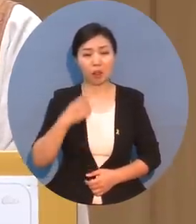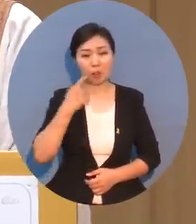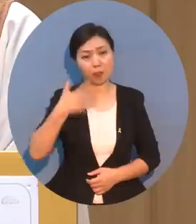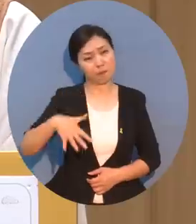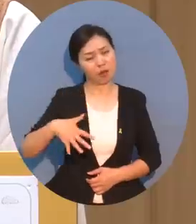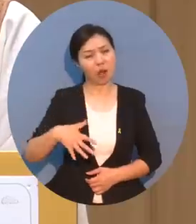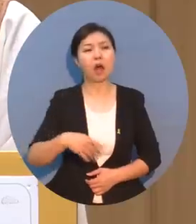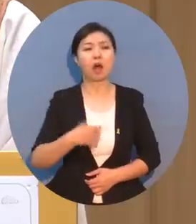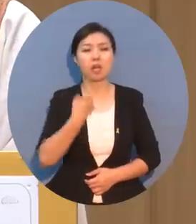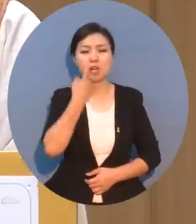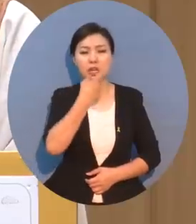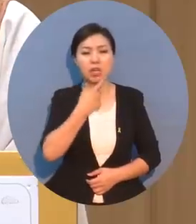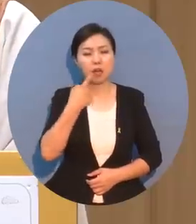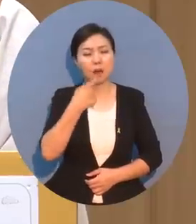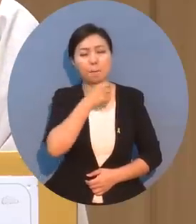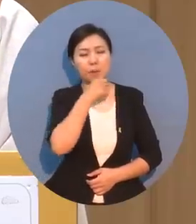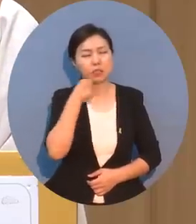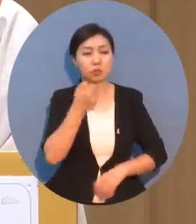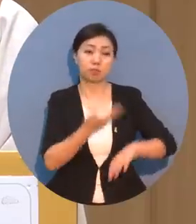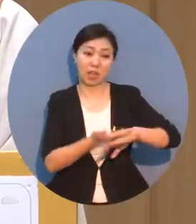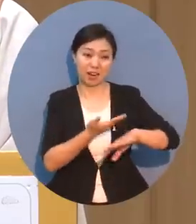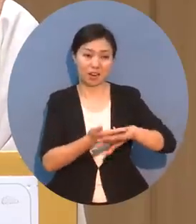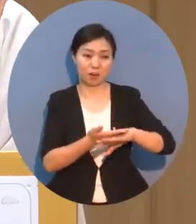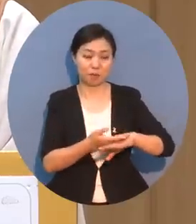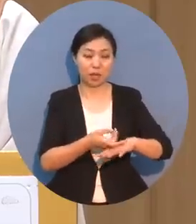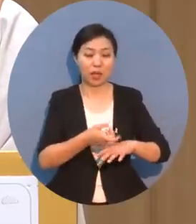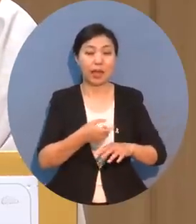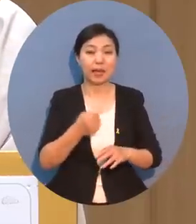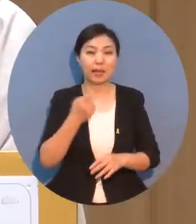우리가 입맛이 서로 다르구나. 그럼 어떡하지?